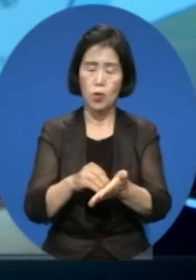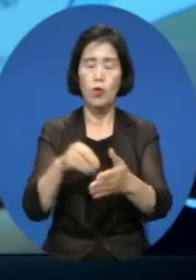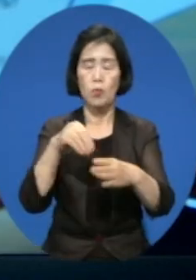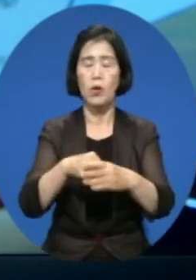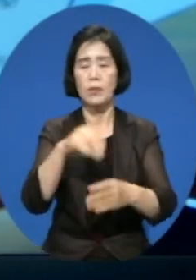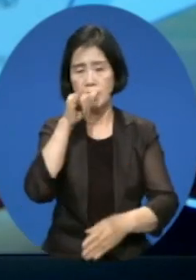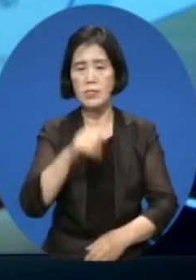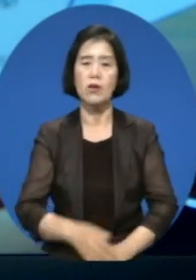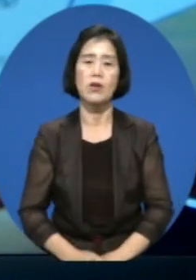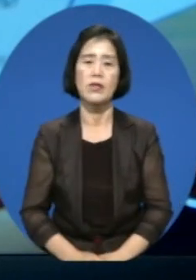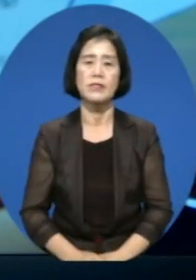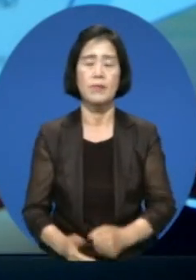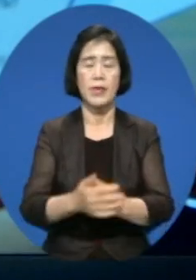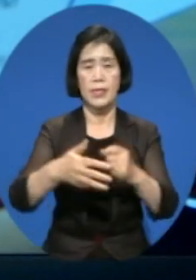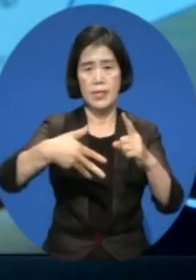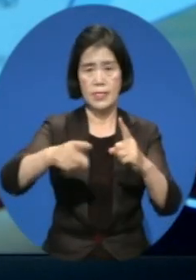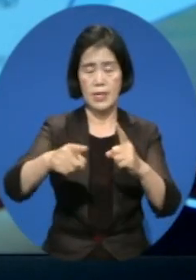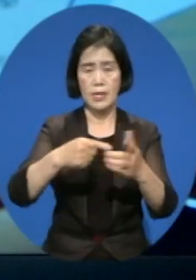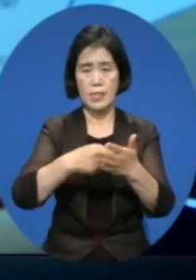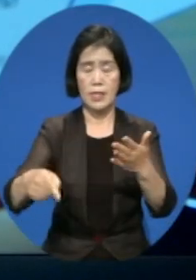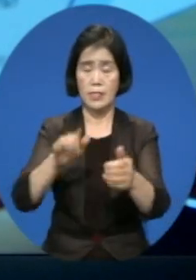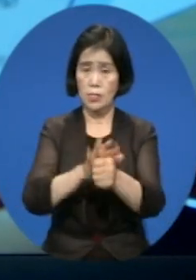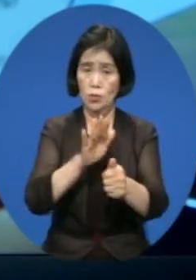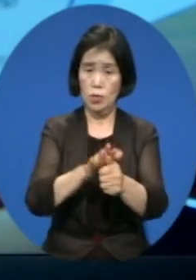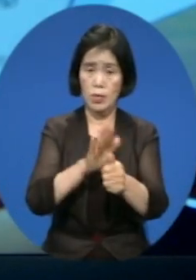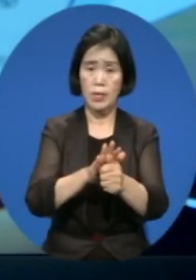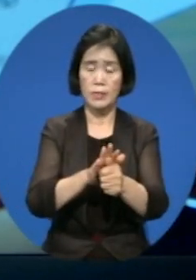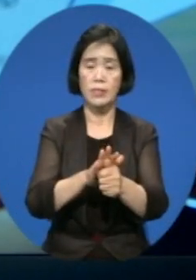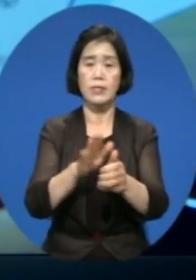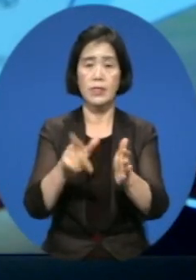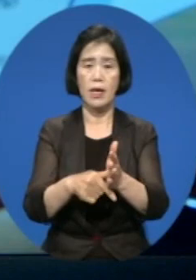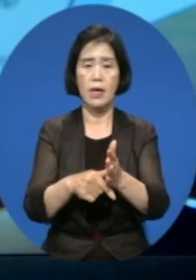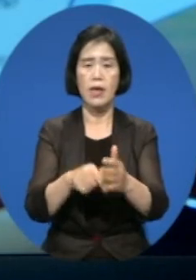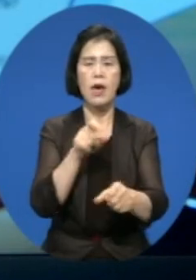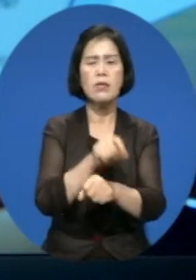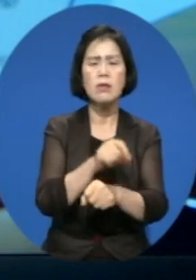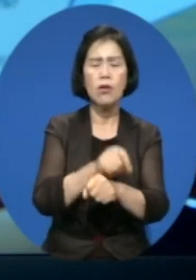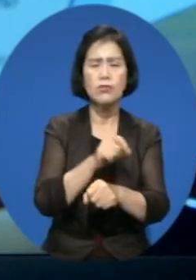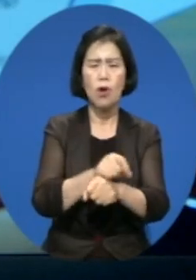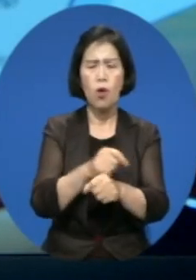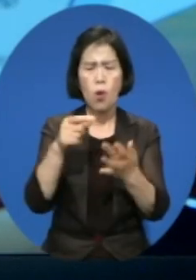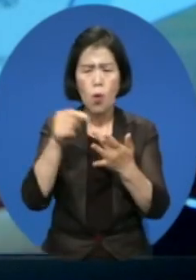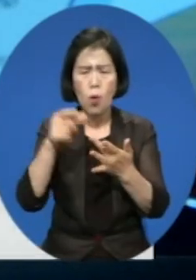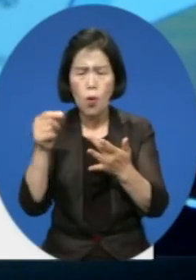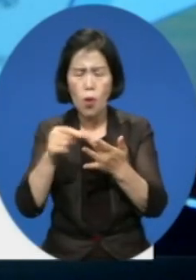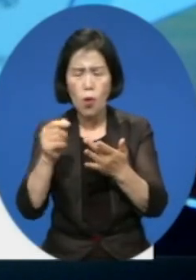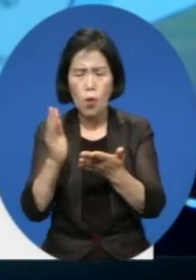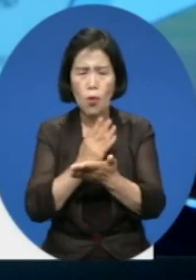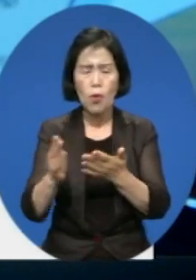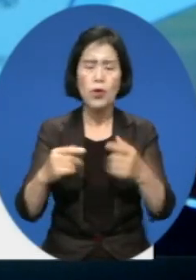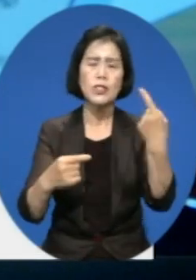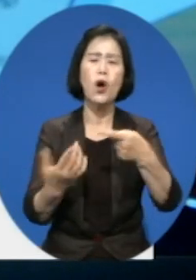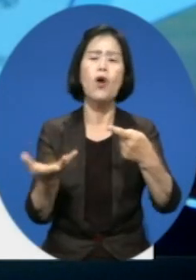있는데요. 자, 우리가 1차 재난지원금을 지급할 때 이거 행정적으로 소화하는데 1,000억이 들어간다